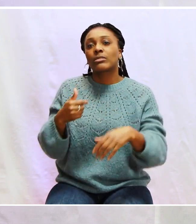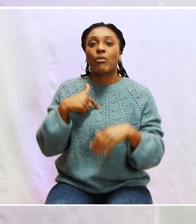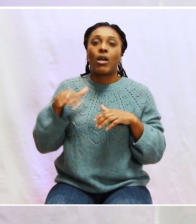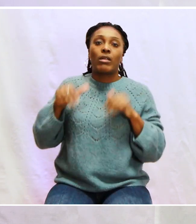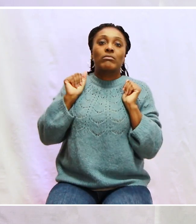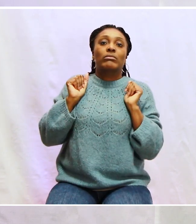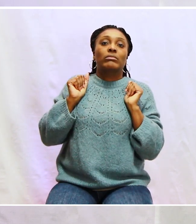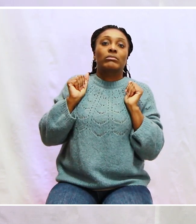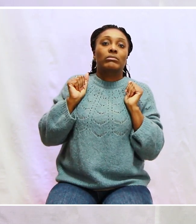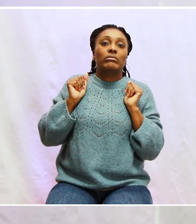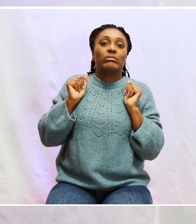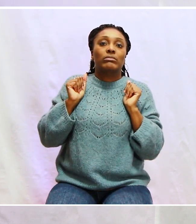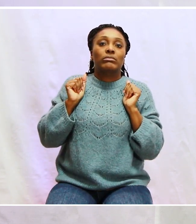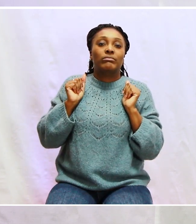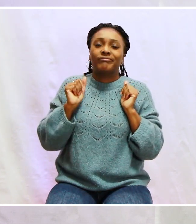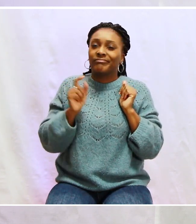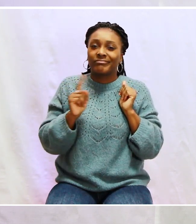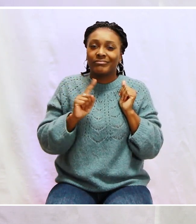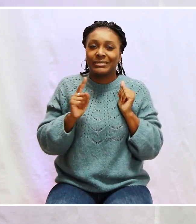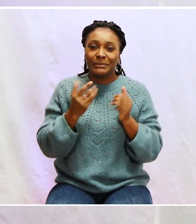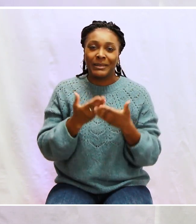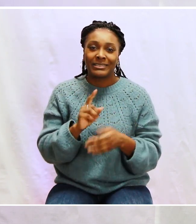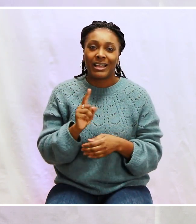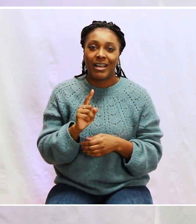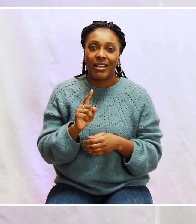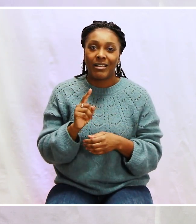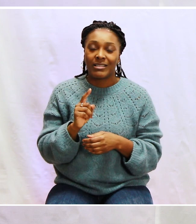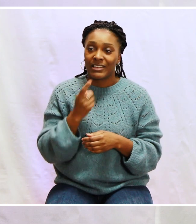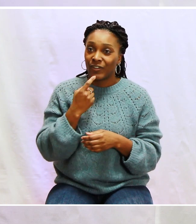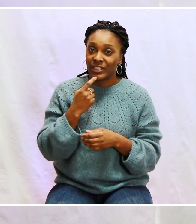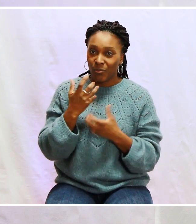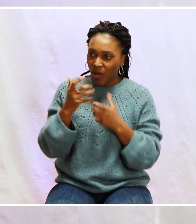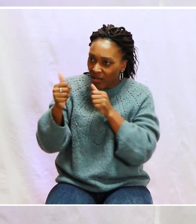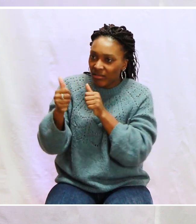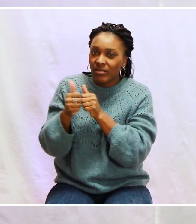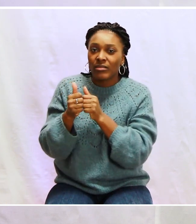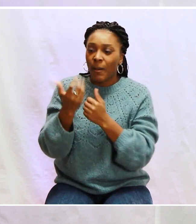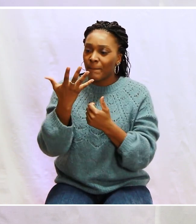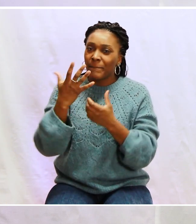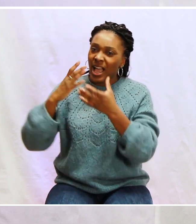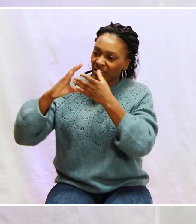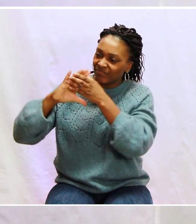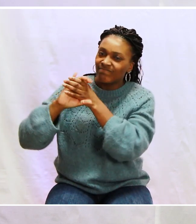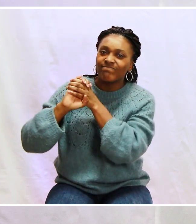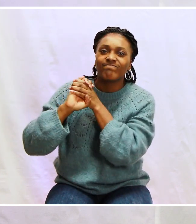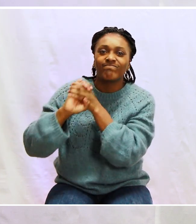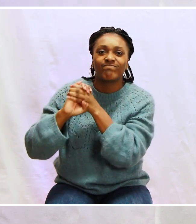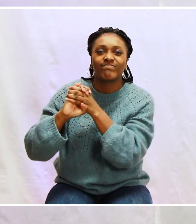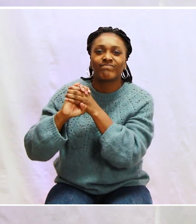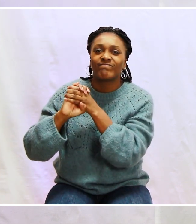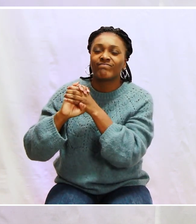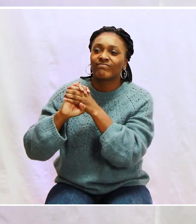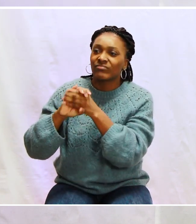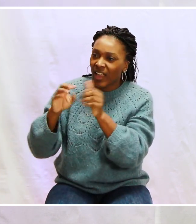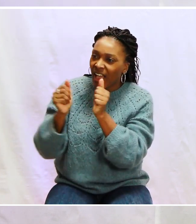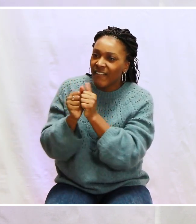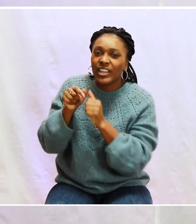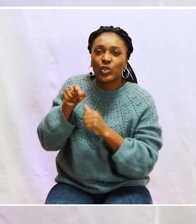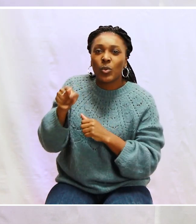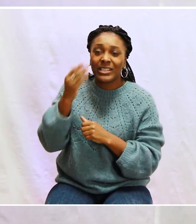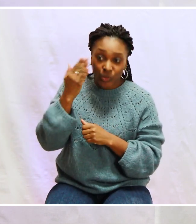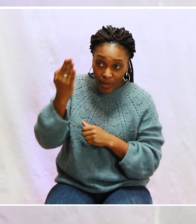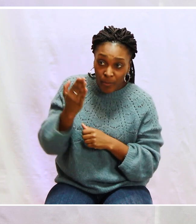retire du problème, quoi. Non, c'est vraiment, je viens et je mets ma main dans la tienne, j'ai une main d'association avec toi, et puis quand tu